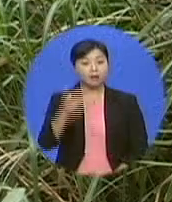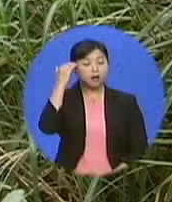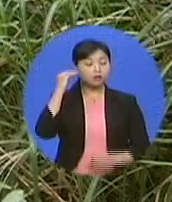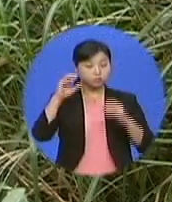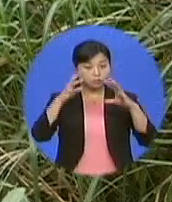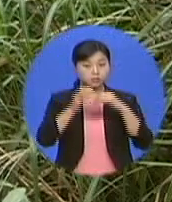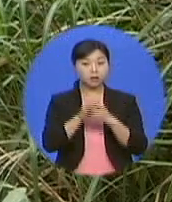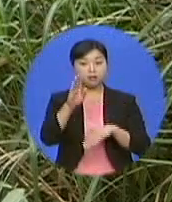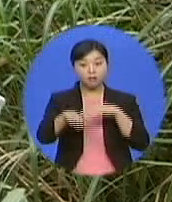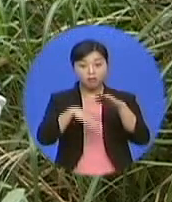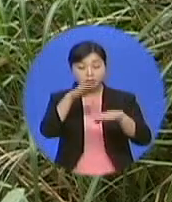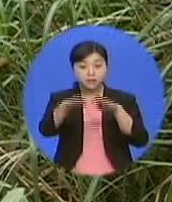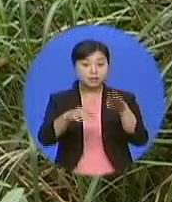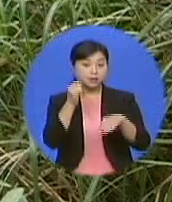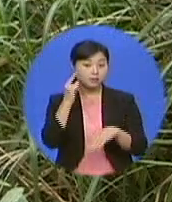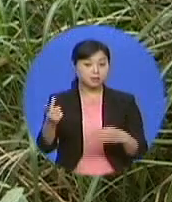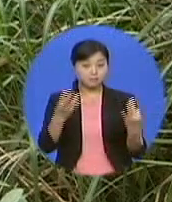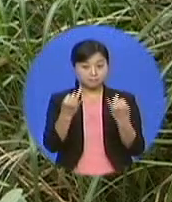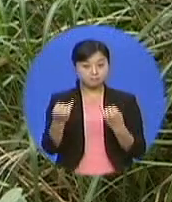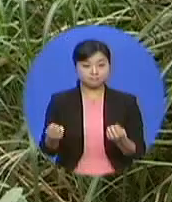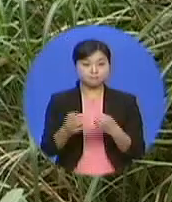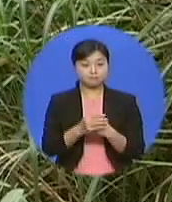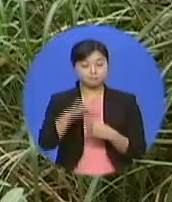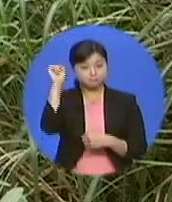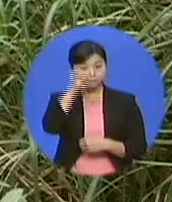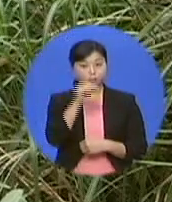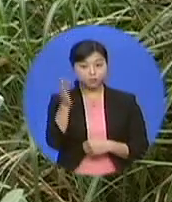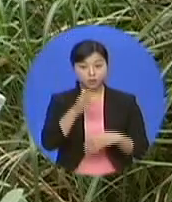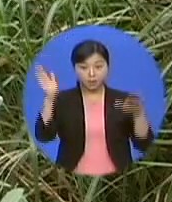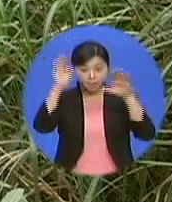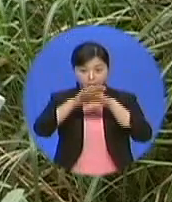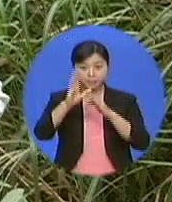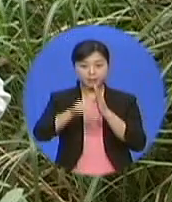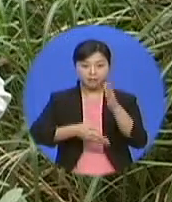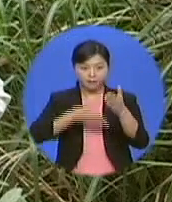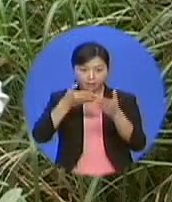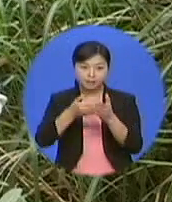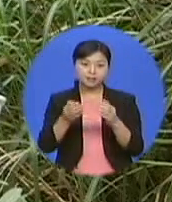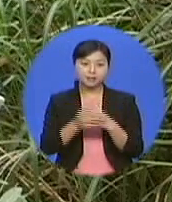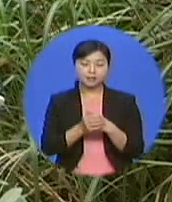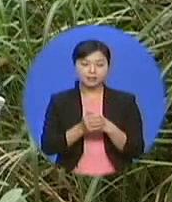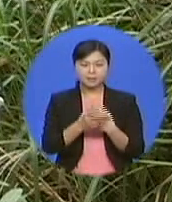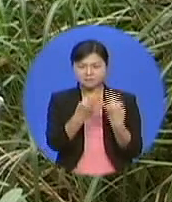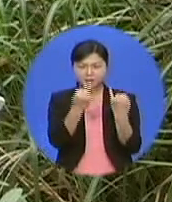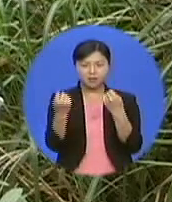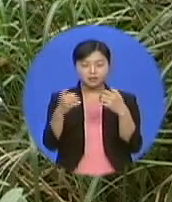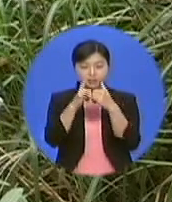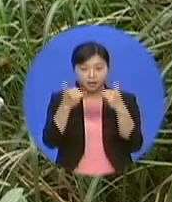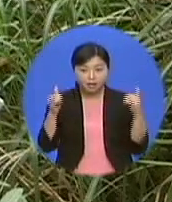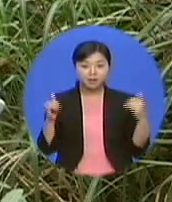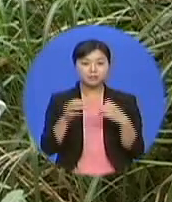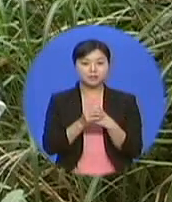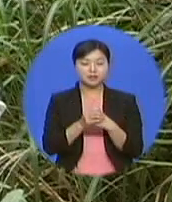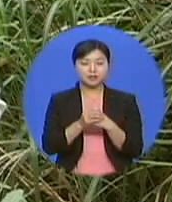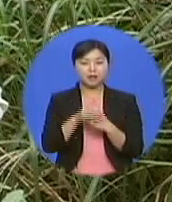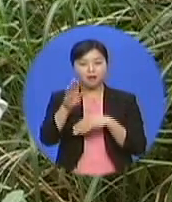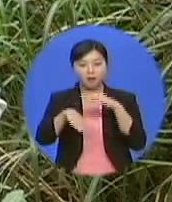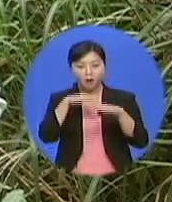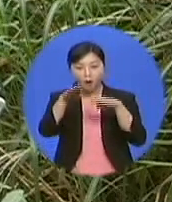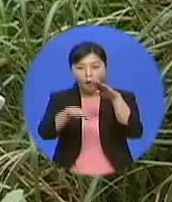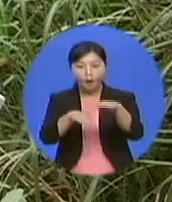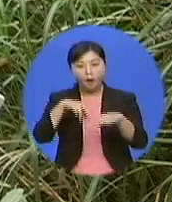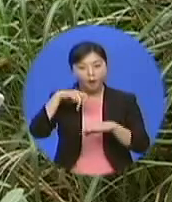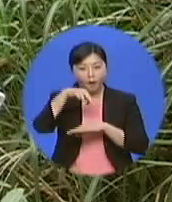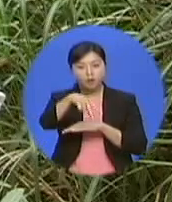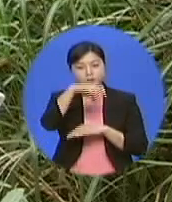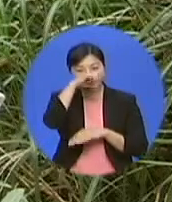대한민국의 걷기 열풍이 불고 있습니다. 이른 새벽부터 밤 늦은 시간까지 수십만 명의 걷기 애호가들이 걷기 좋은 명소를 찾아